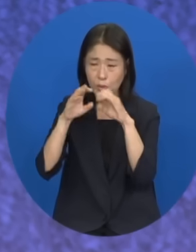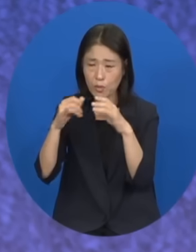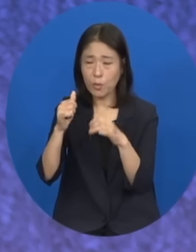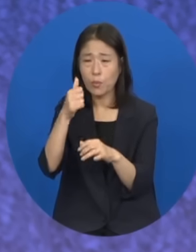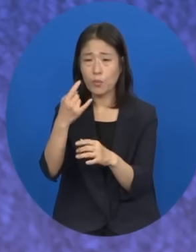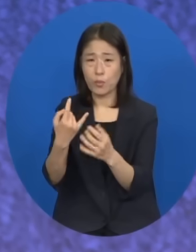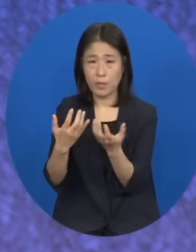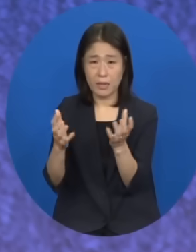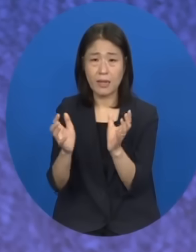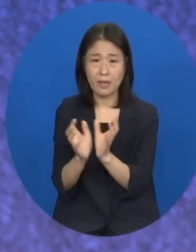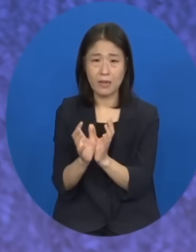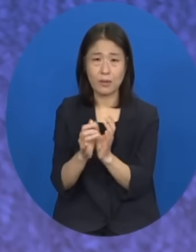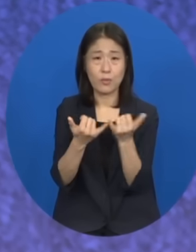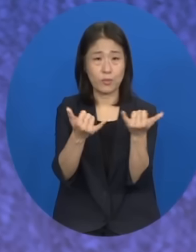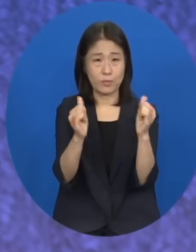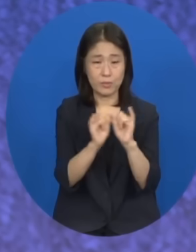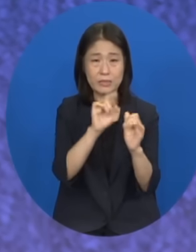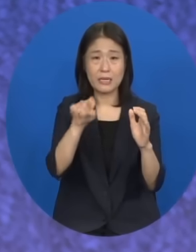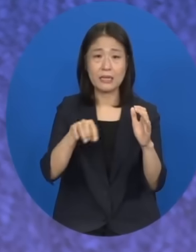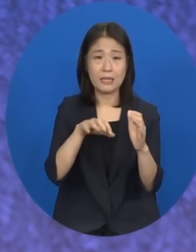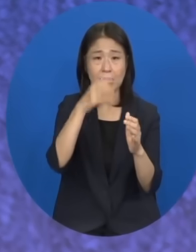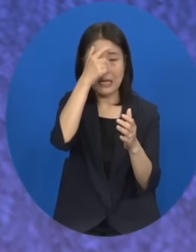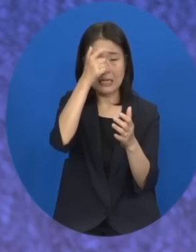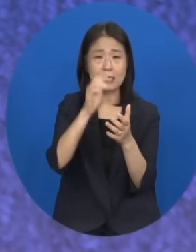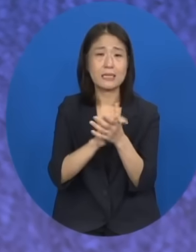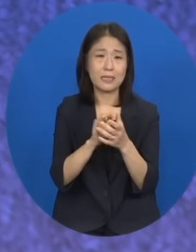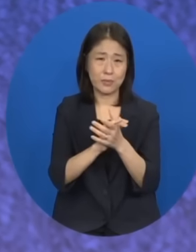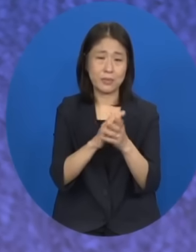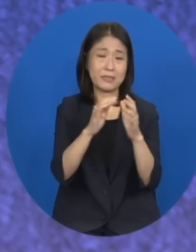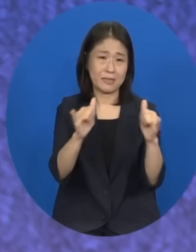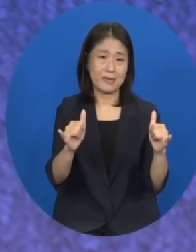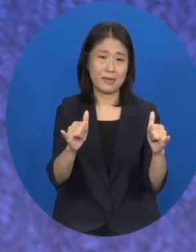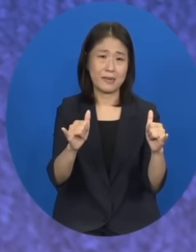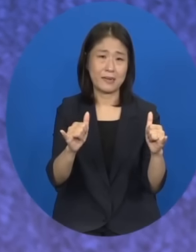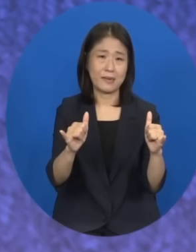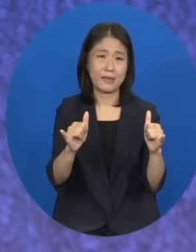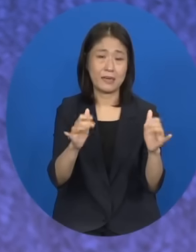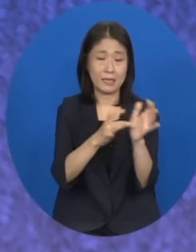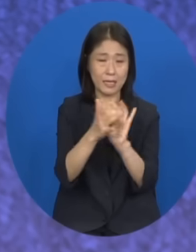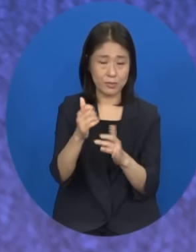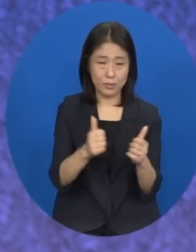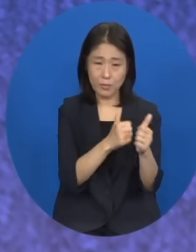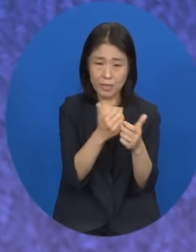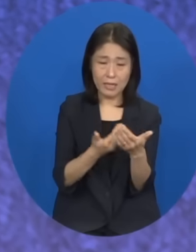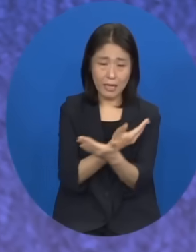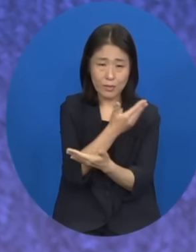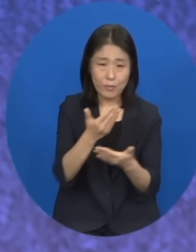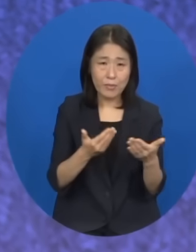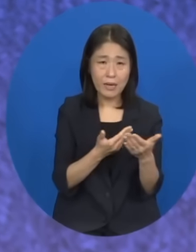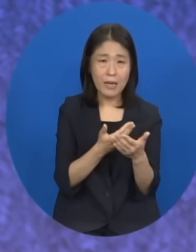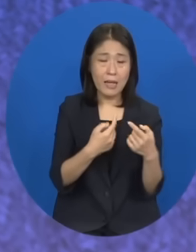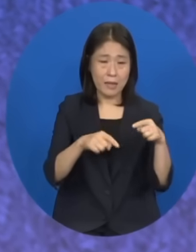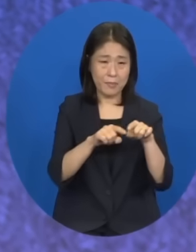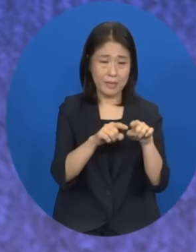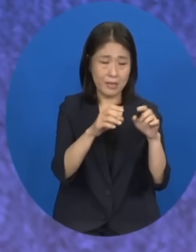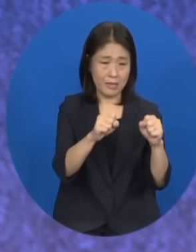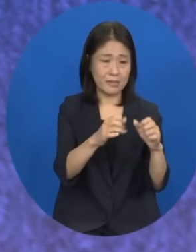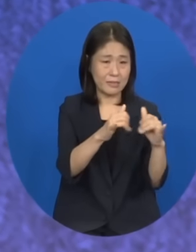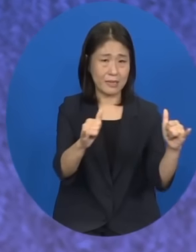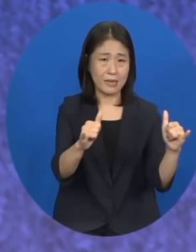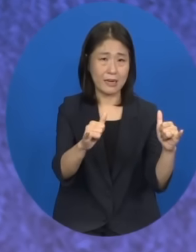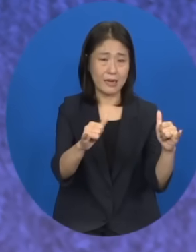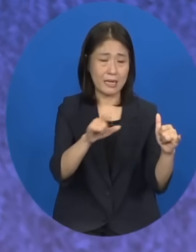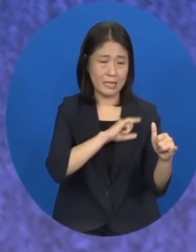사역의 공동체 안에 기도의 동지들, 지금 예수 동행일기의 나눔방 속에 함께하는 이들